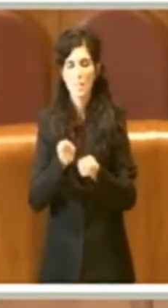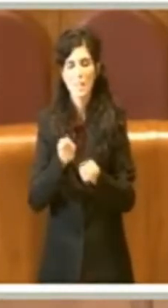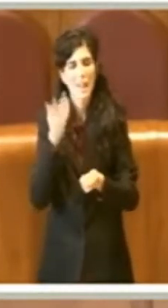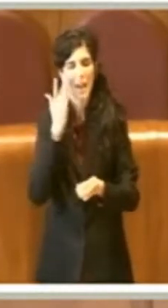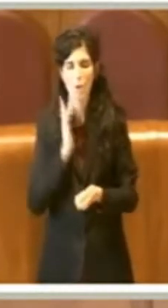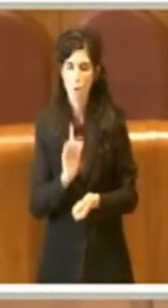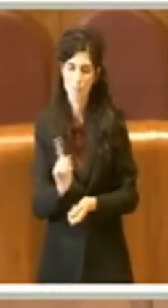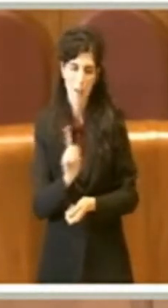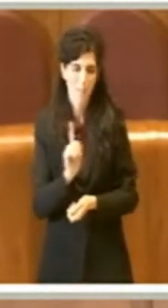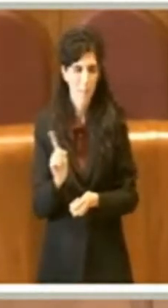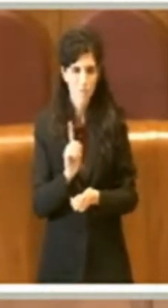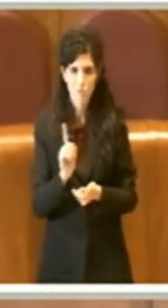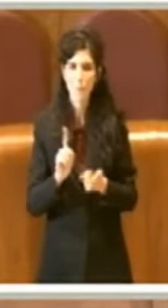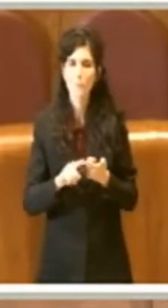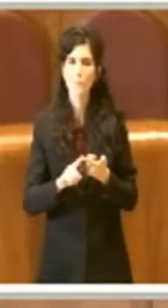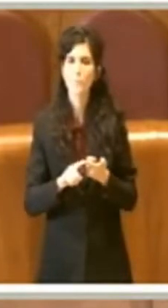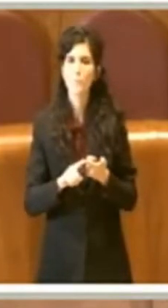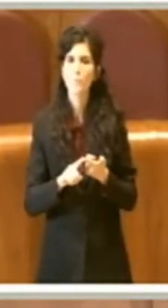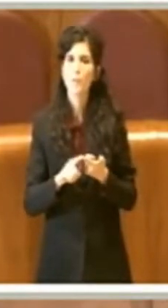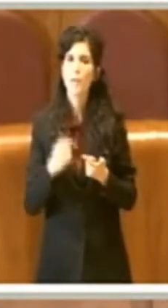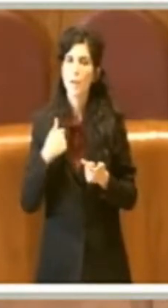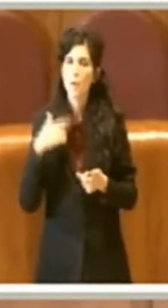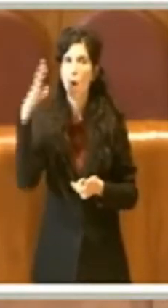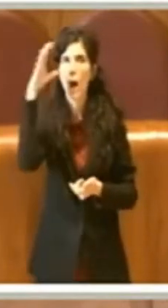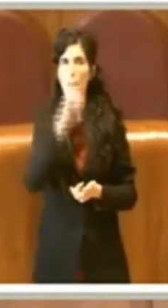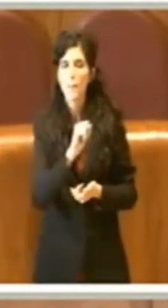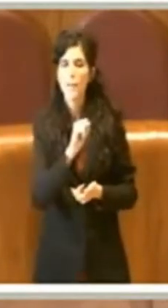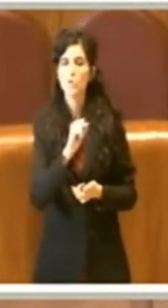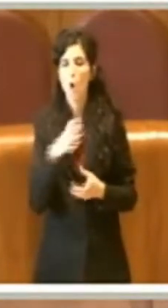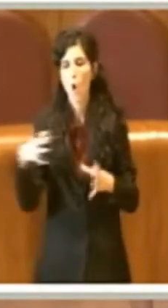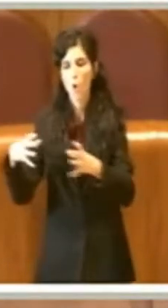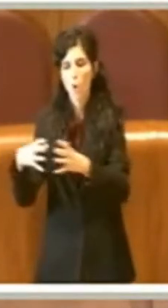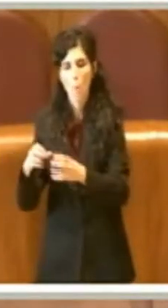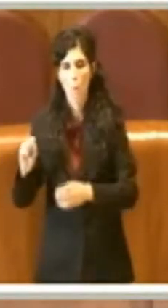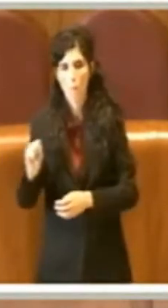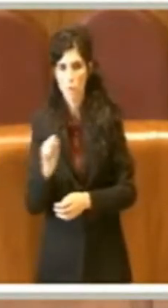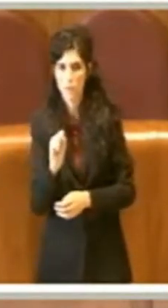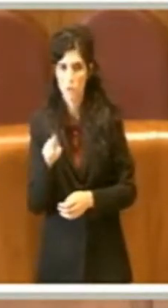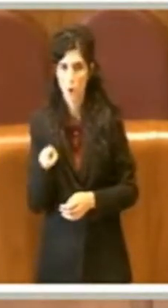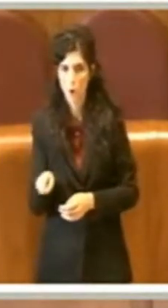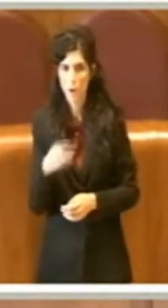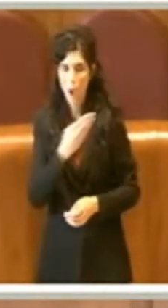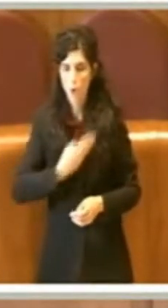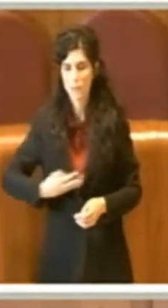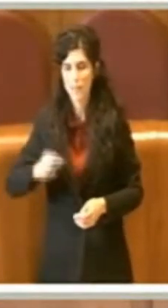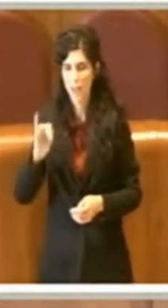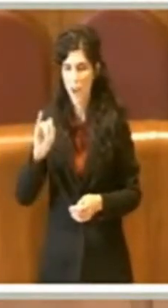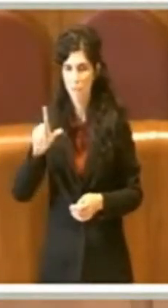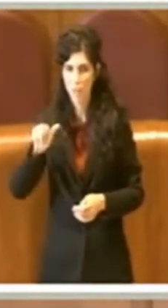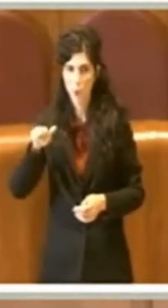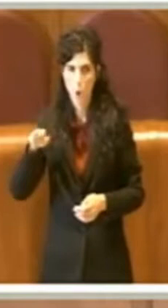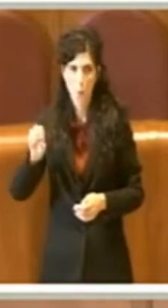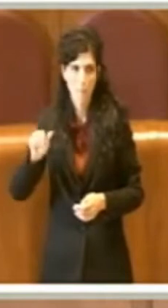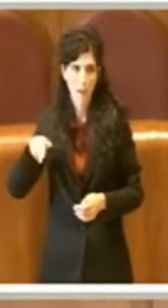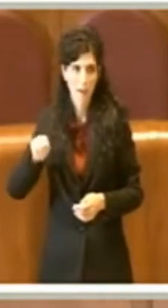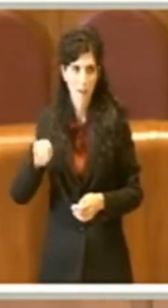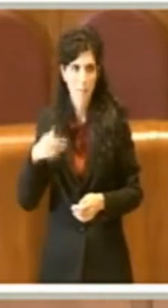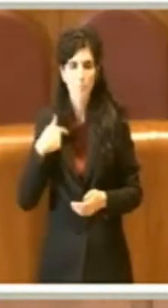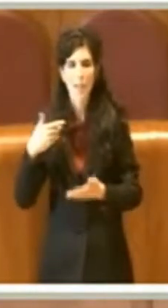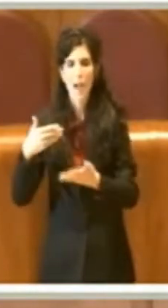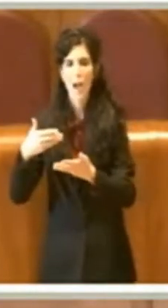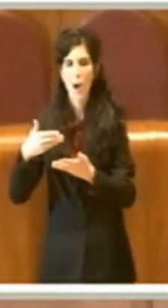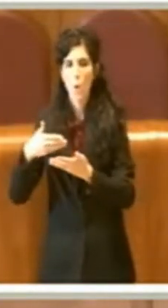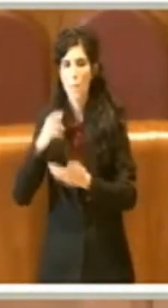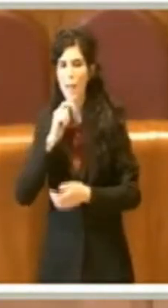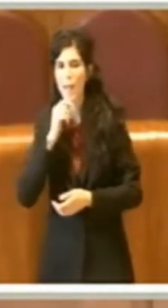e comprendo che le opposizioni è sicuramente il consigliere figliomeni di cui ho letto già un'intervista questa